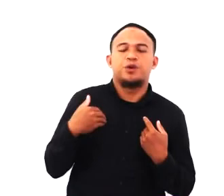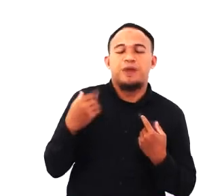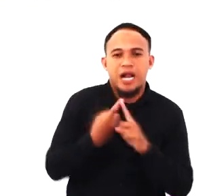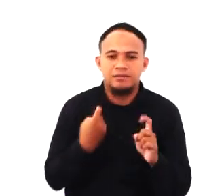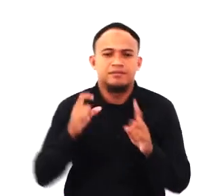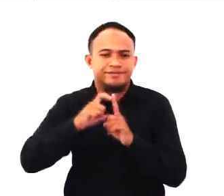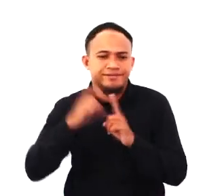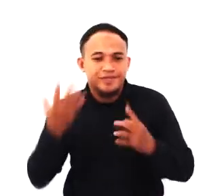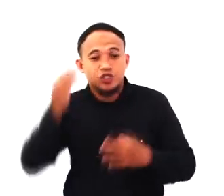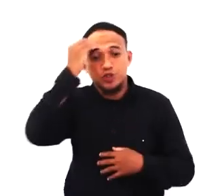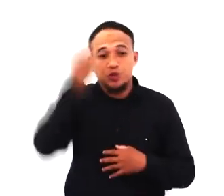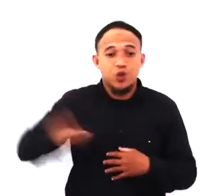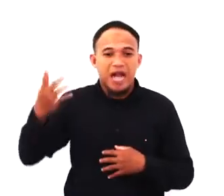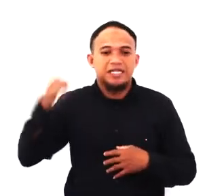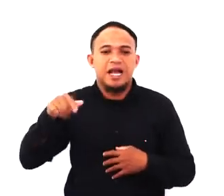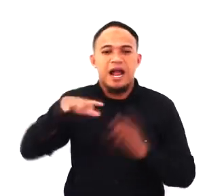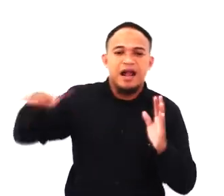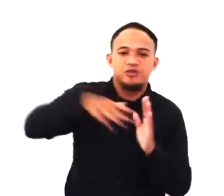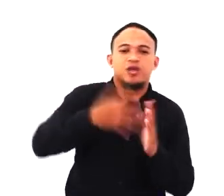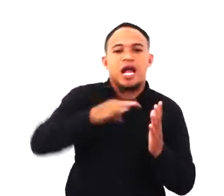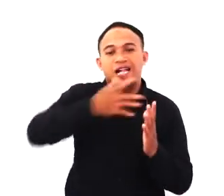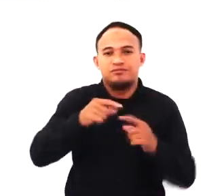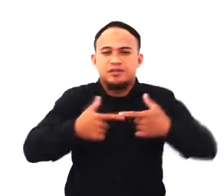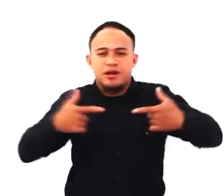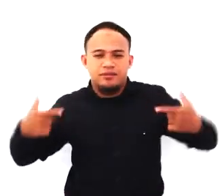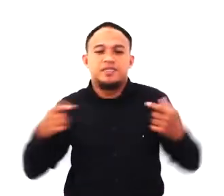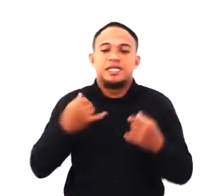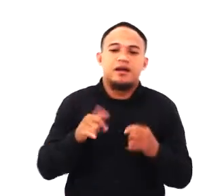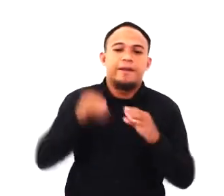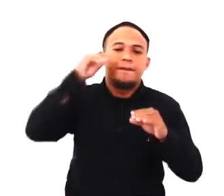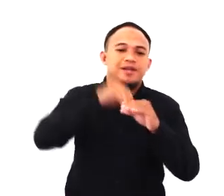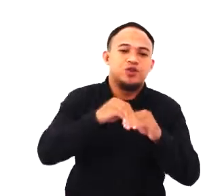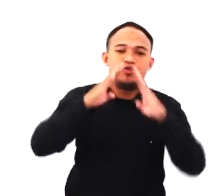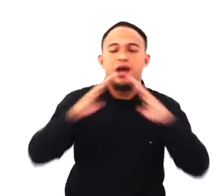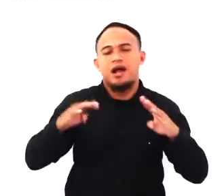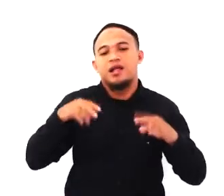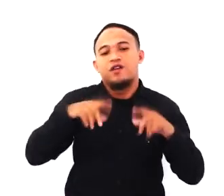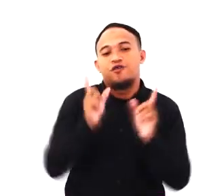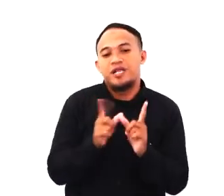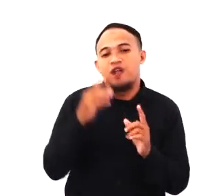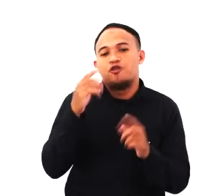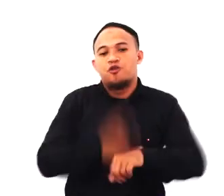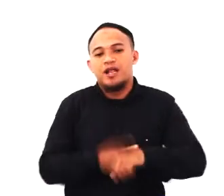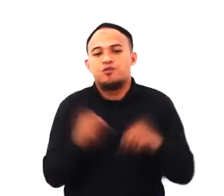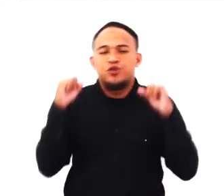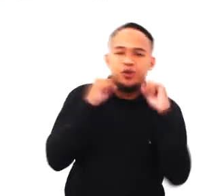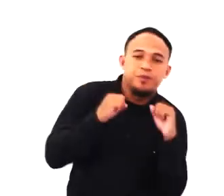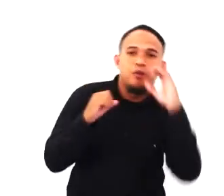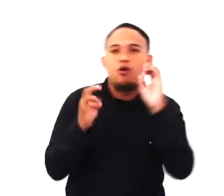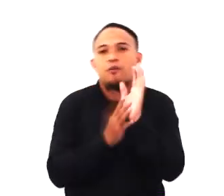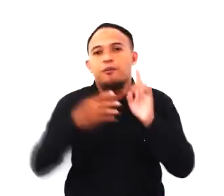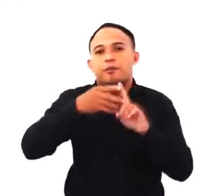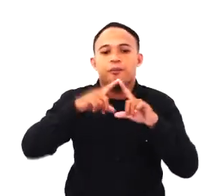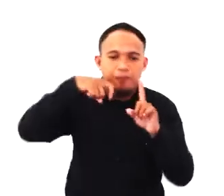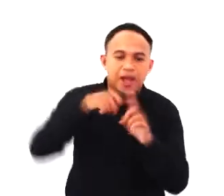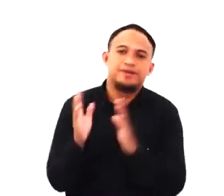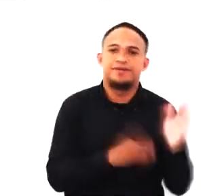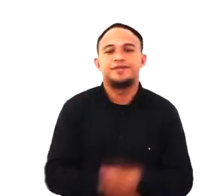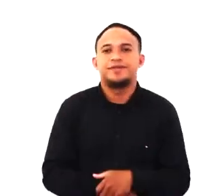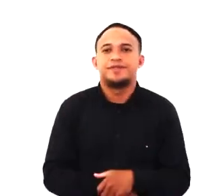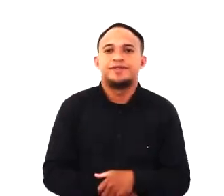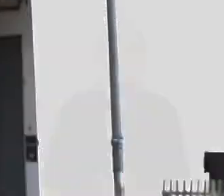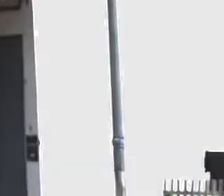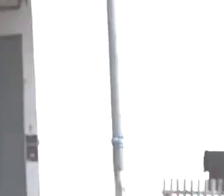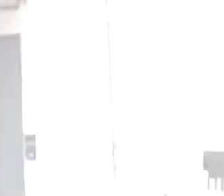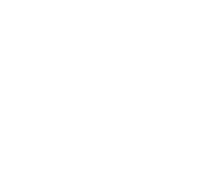sekitar dari dampak luapan air laut atau air pasang yang sering memasuki rumah warga di waktu musim